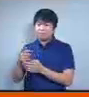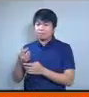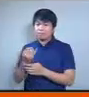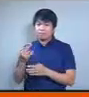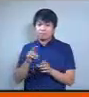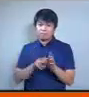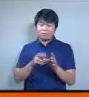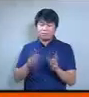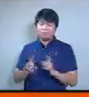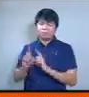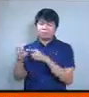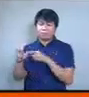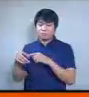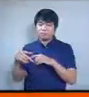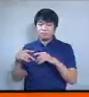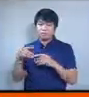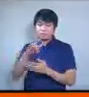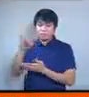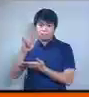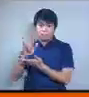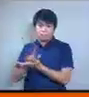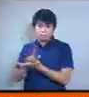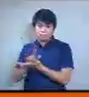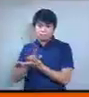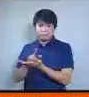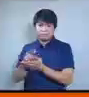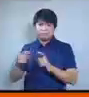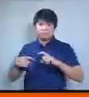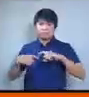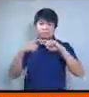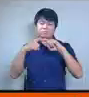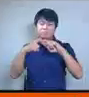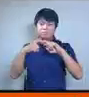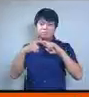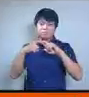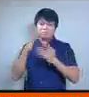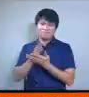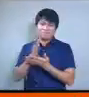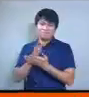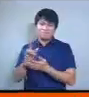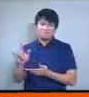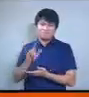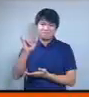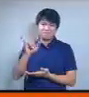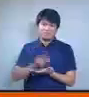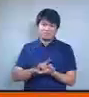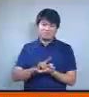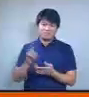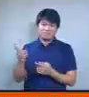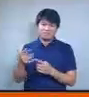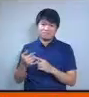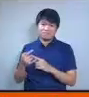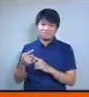sa airport. Nung pagdating ko na lang dito, nalaman ko na yun nga, cancel yung flight niya. So kaya yun na lang, uwi na lang kami sa bahay.